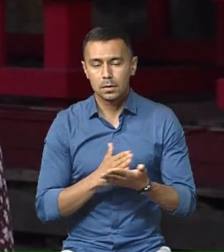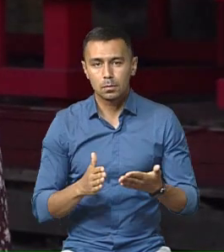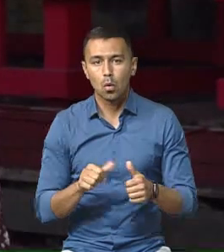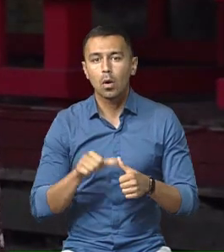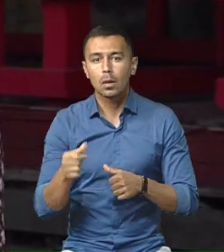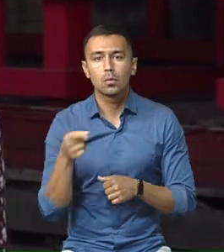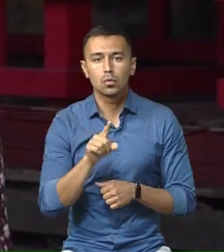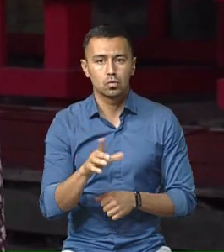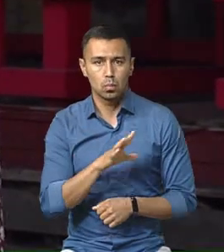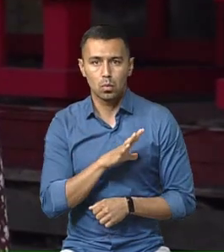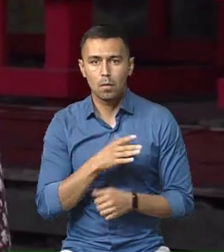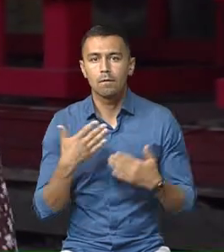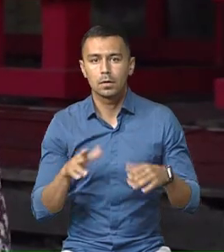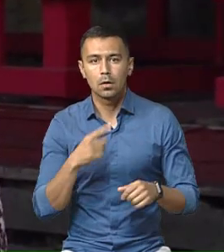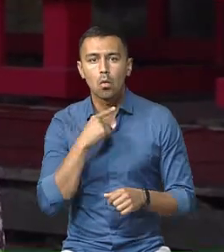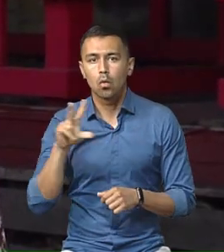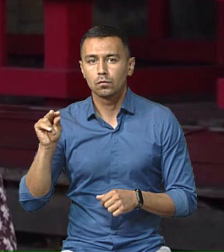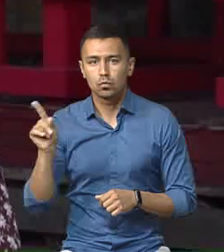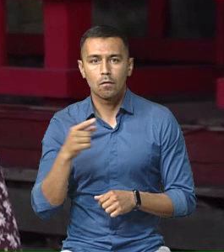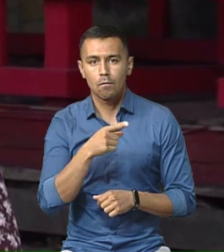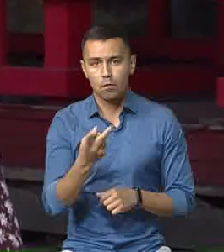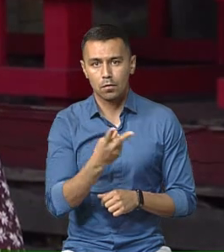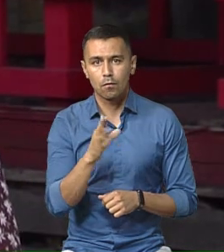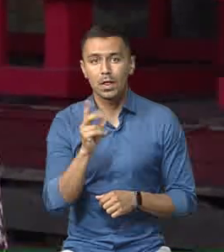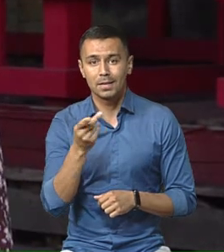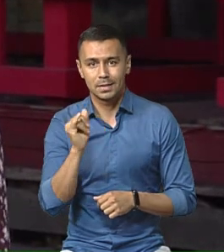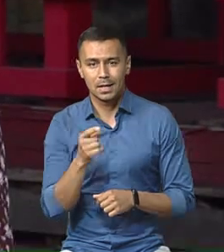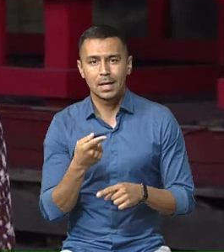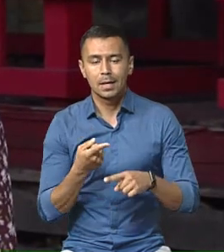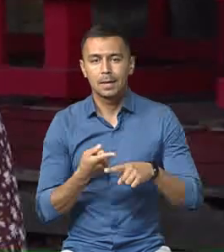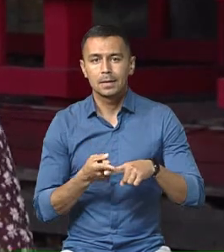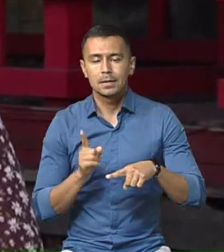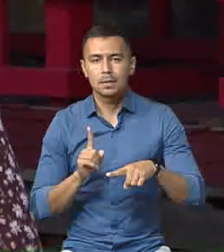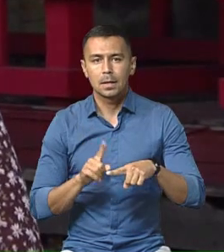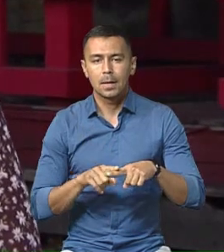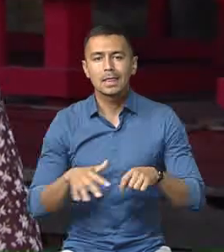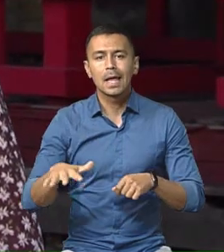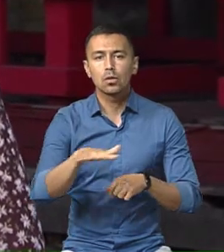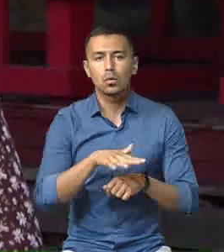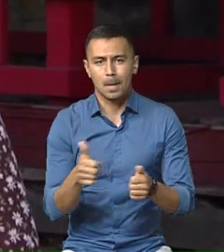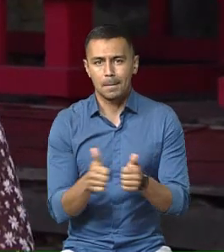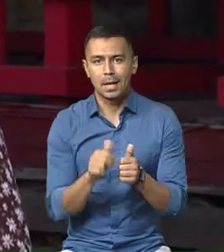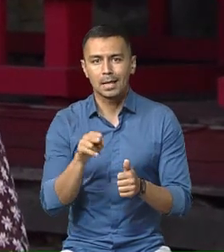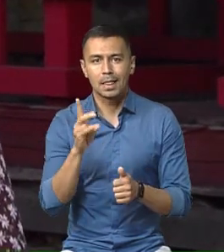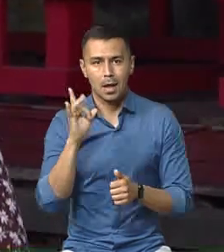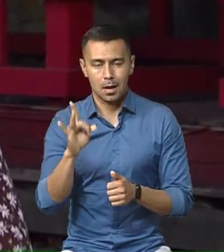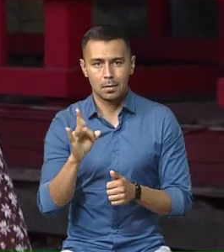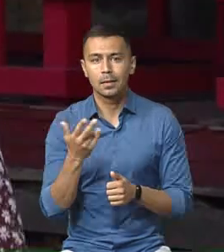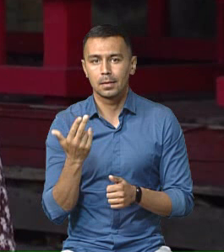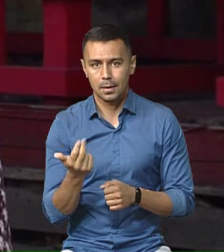окрім того, що було вже озвучено, що вони волинівці, і це територія ДНР,